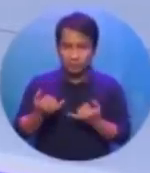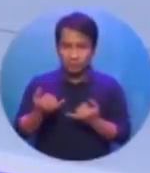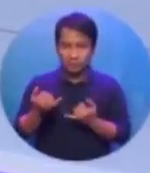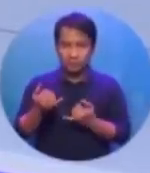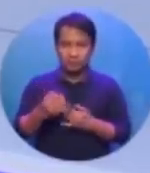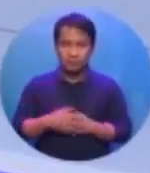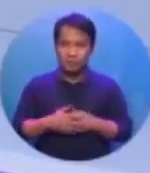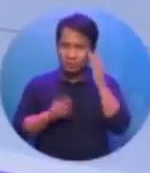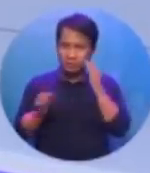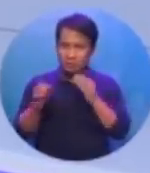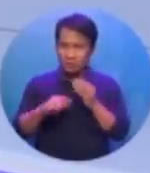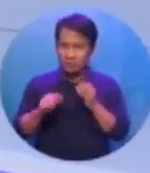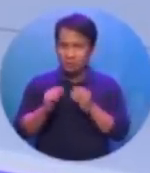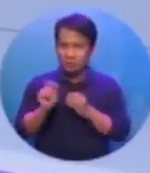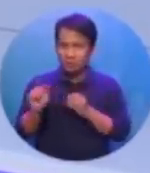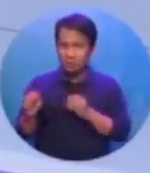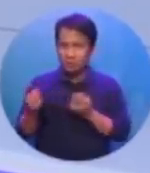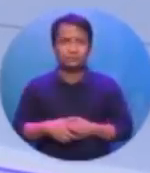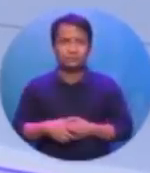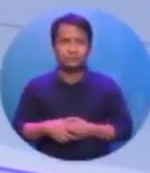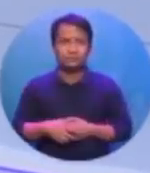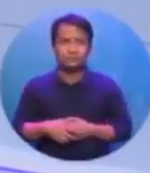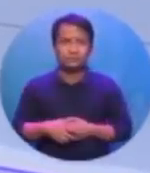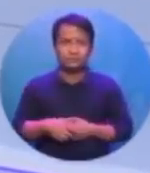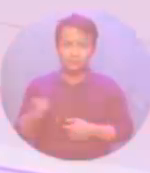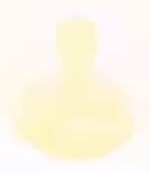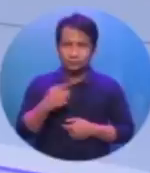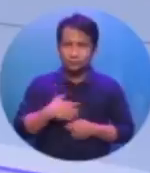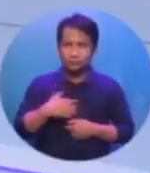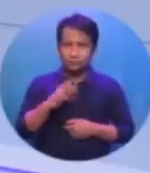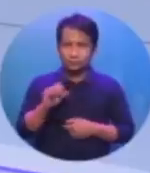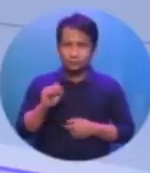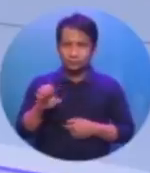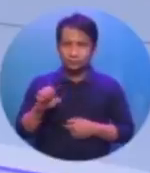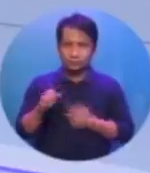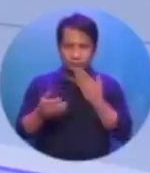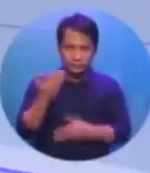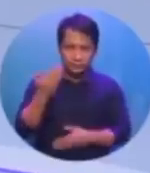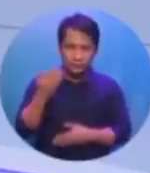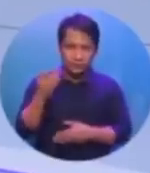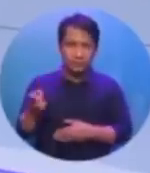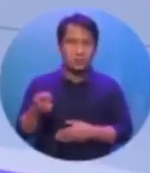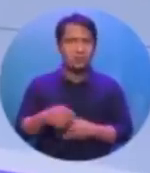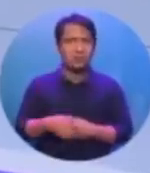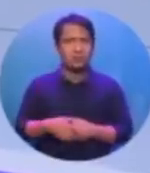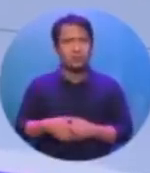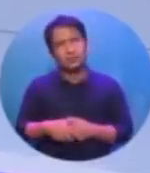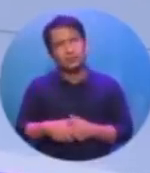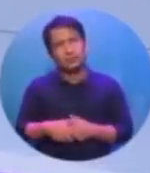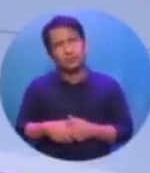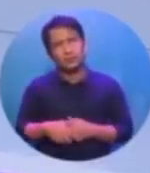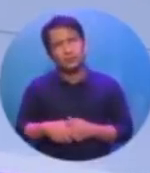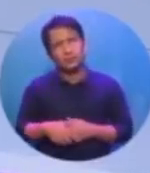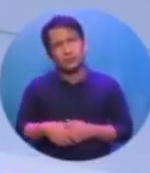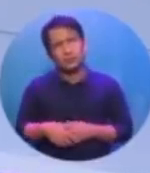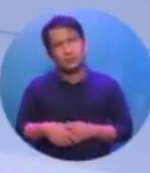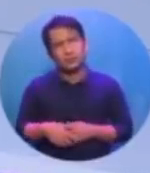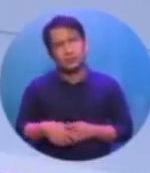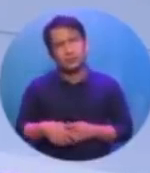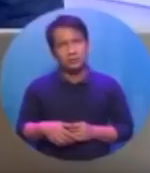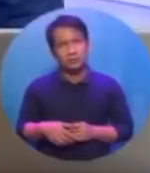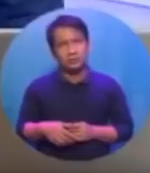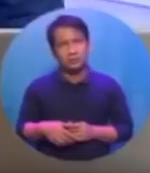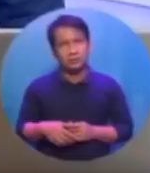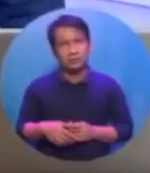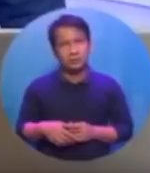natin, alamin natin yung mga kaganapan sa kasong ito. Nay, magandang umaga po, Nay. Magandang umaga rin, boss